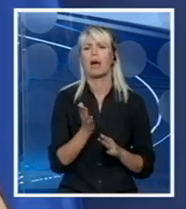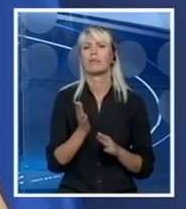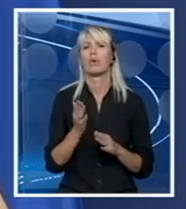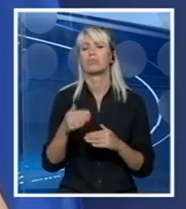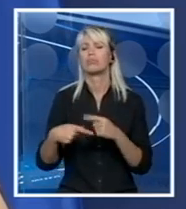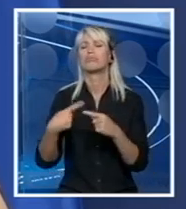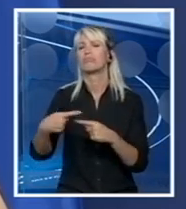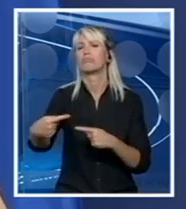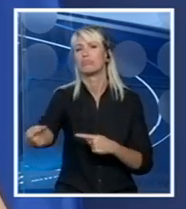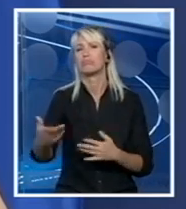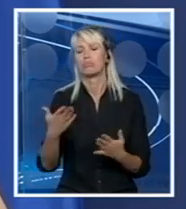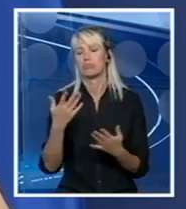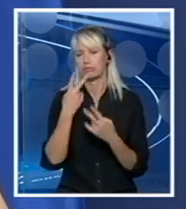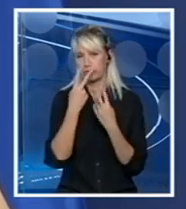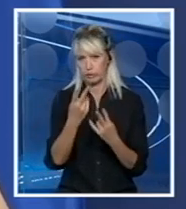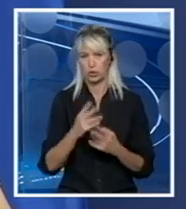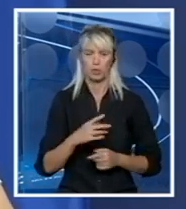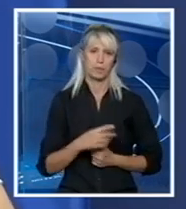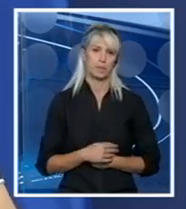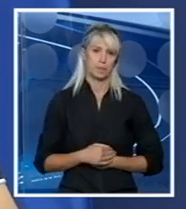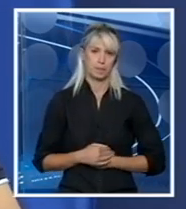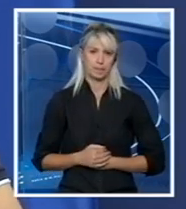budućnosti biti svedoci.